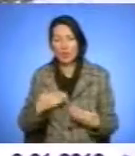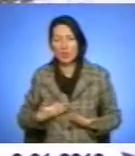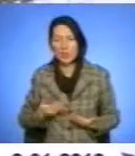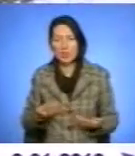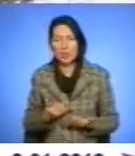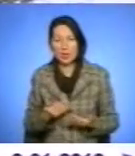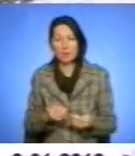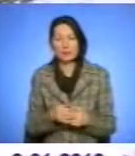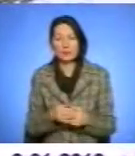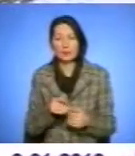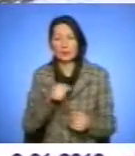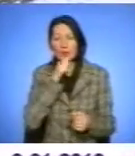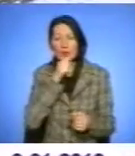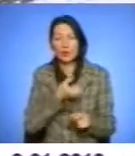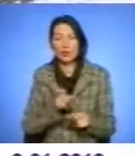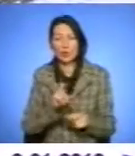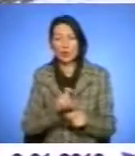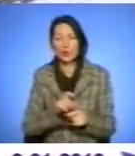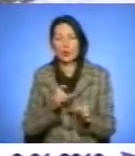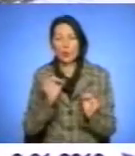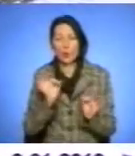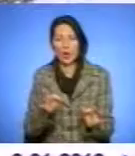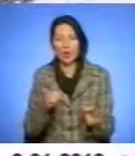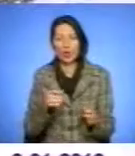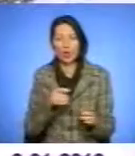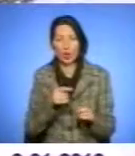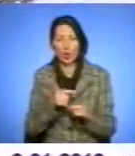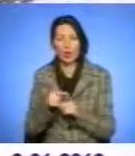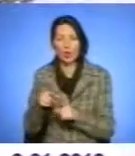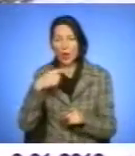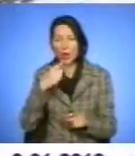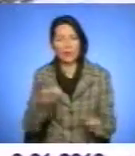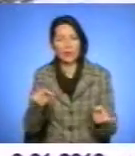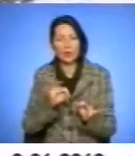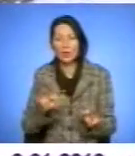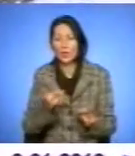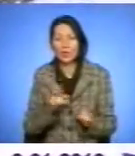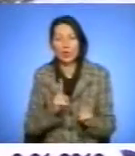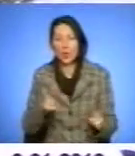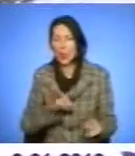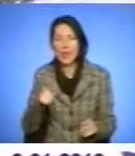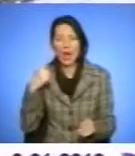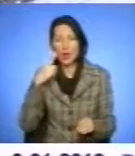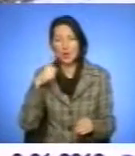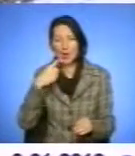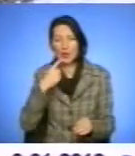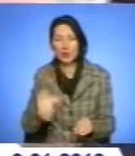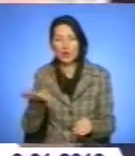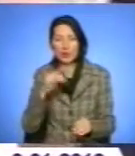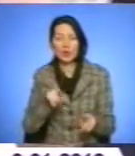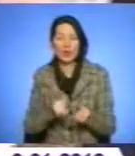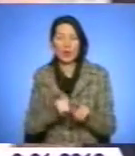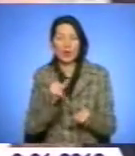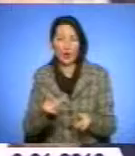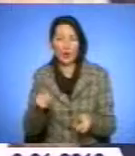тобто він дуже правильні його слова, і ніколи він нікого не ображав, і говорив, що всі так само, як він.